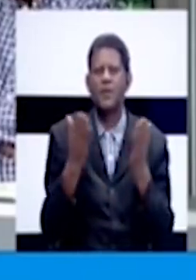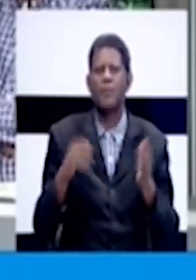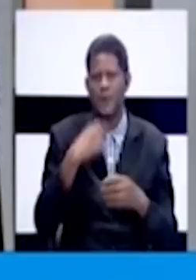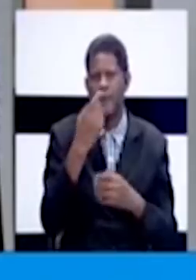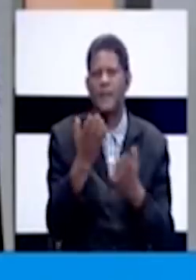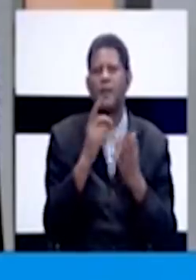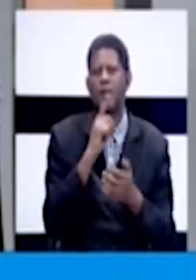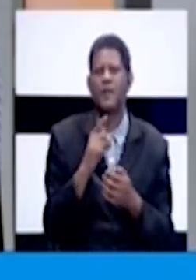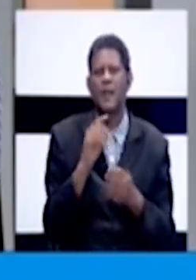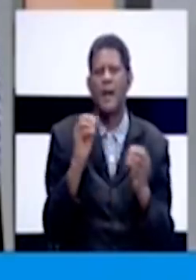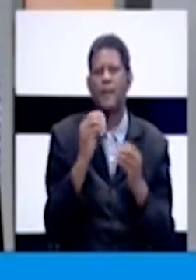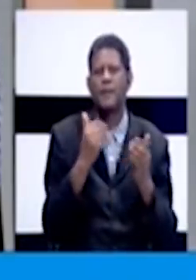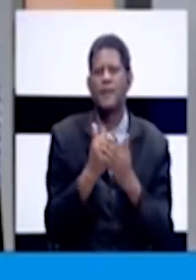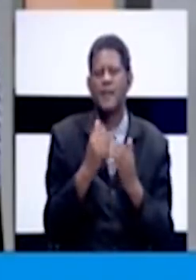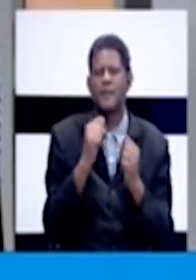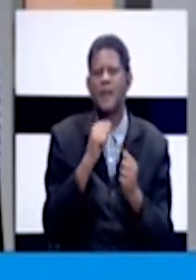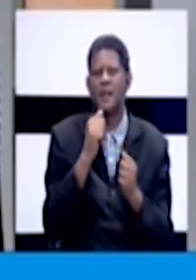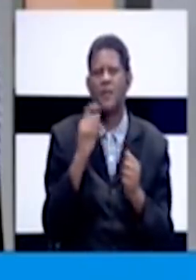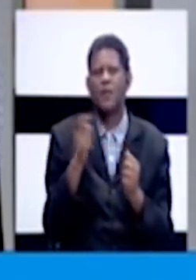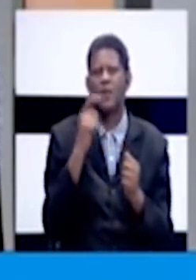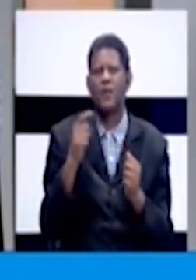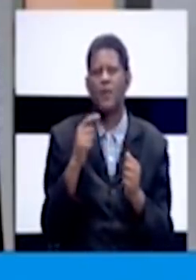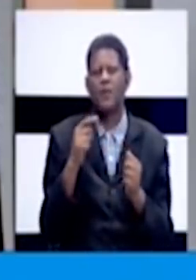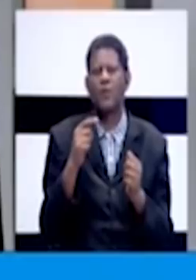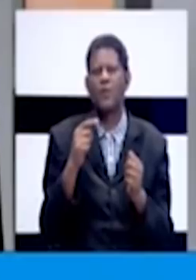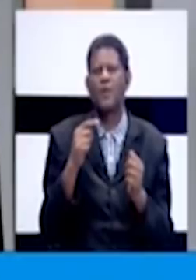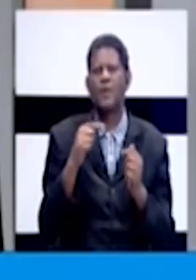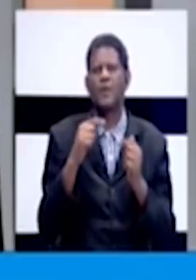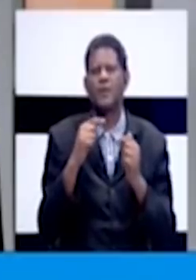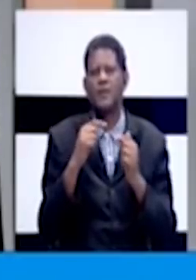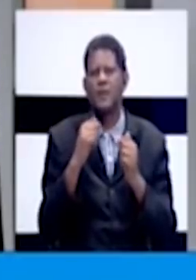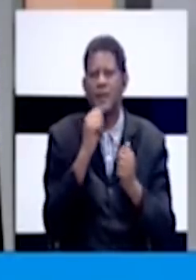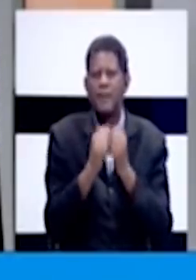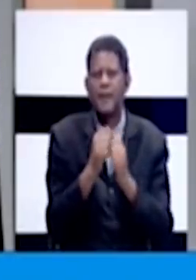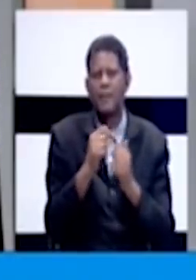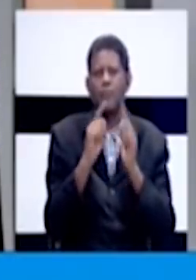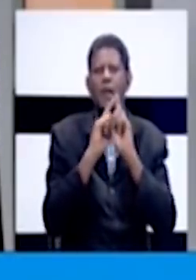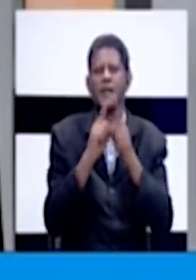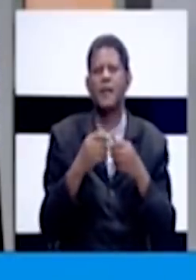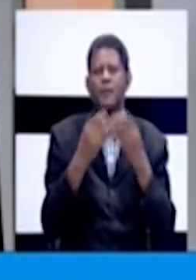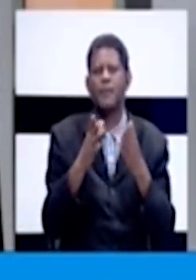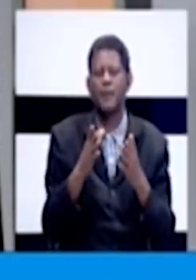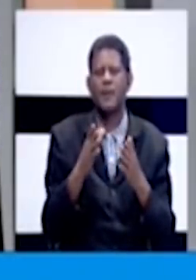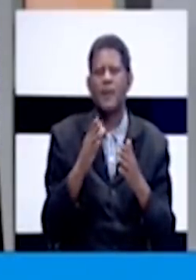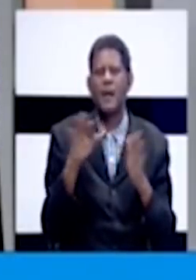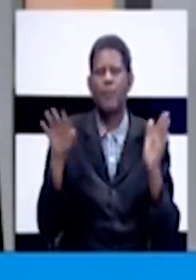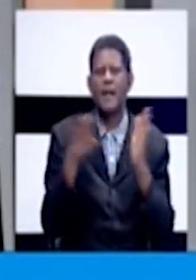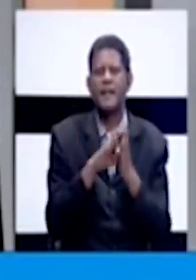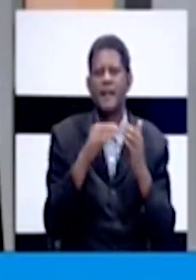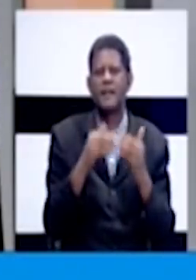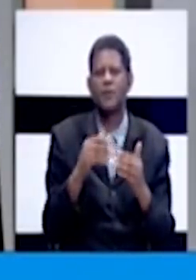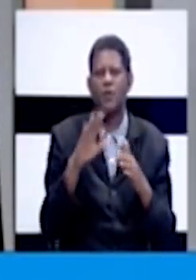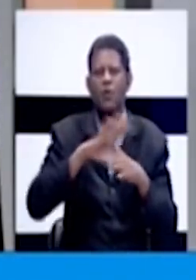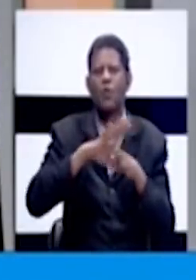ዘይብፅሖ ዝግበር ዝኾነ ይኹን ምንቅስቃስ ናይ ዓፀፋ ስጉምቲ ከም እንወስድ ቃል ብዝኣተናዮ መሰረት ኣብ ባህር ዳርን ኣብ